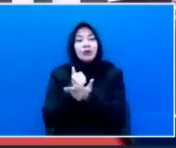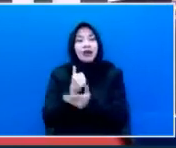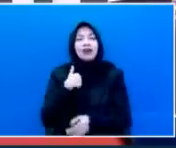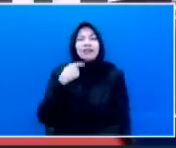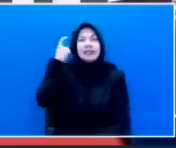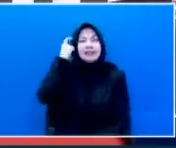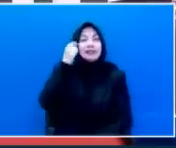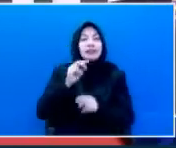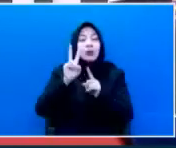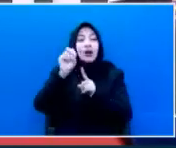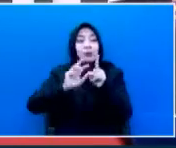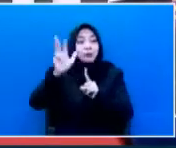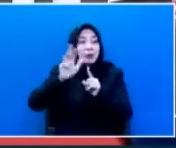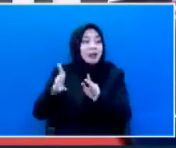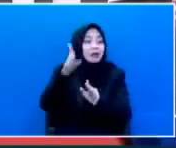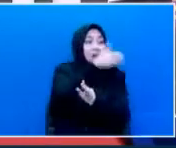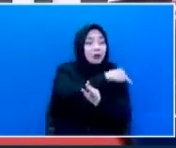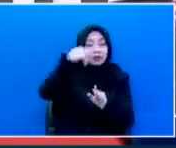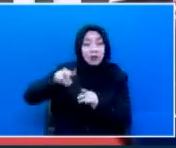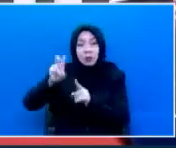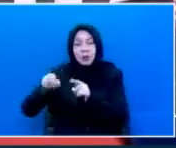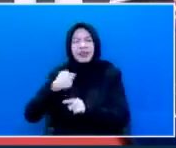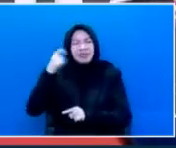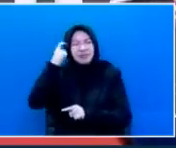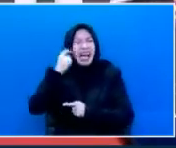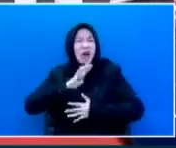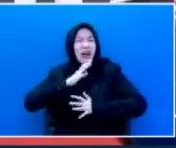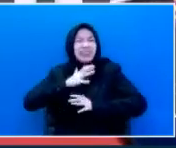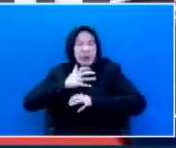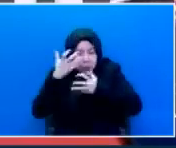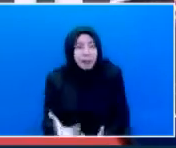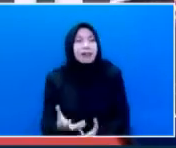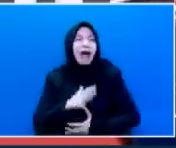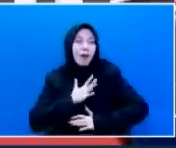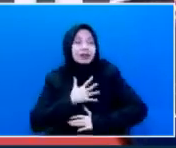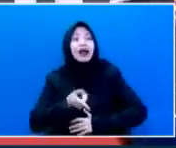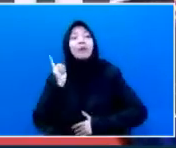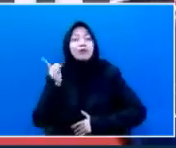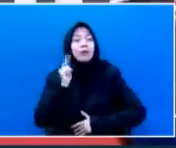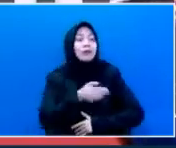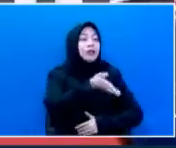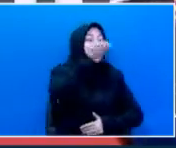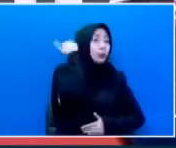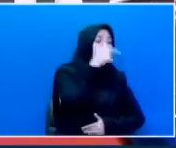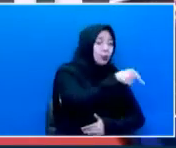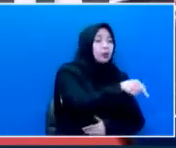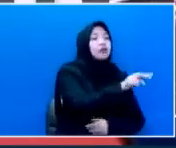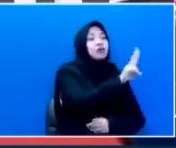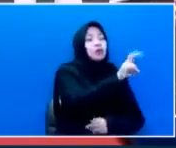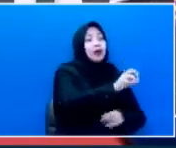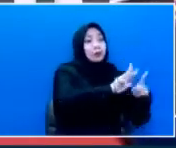Menurut saya kita patut lebih khawatir sekarang Kenapa demikian karena di 2019 itu